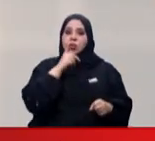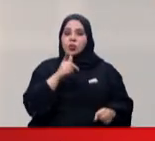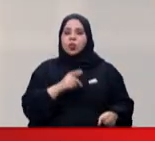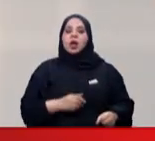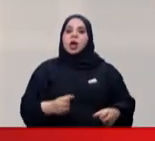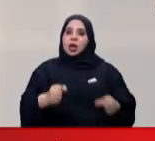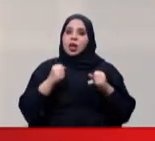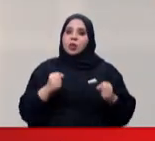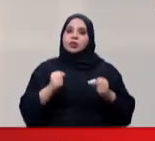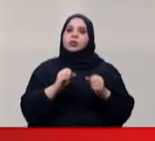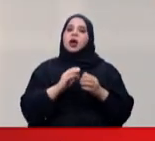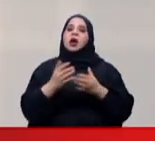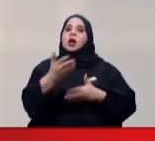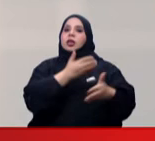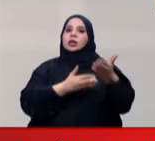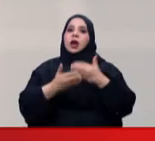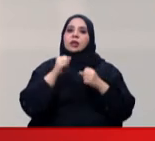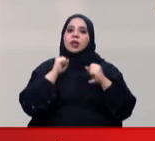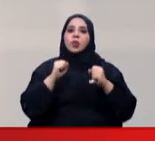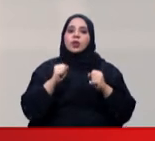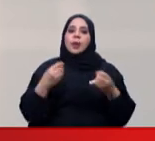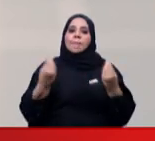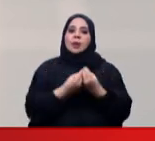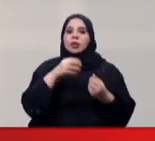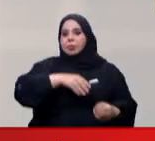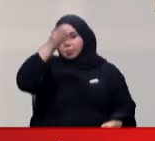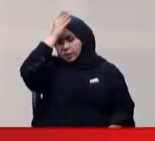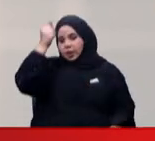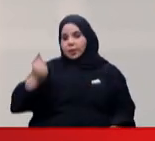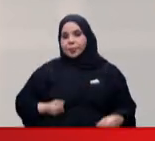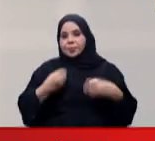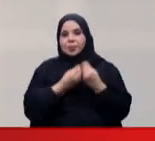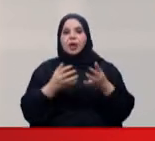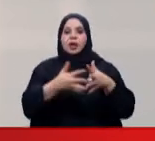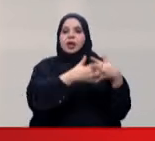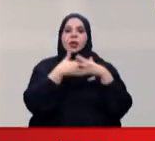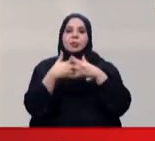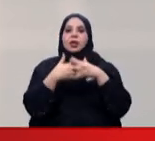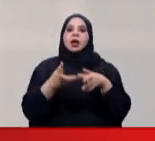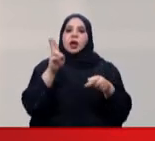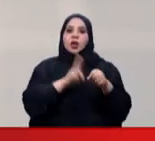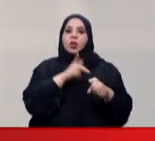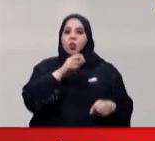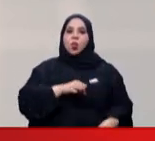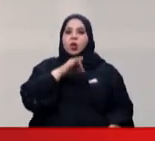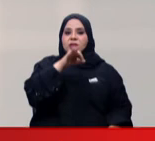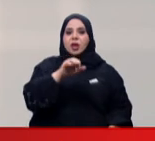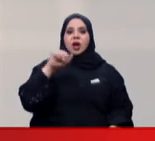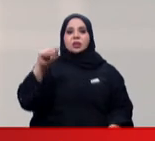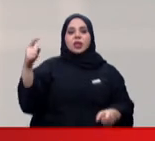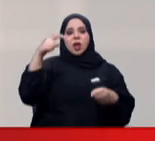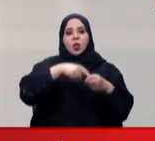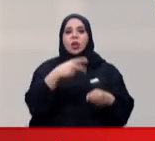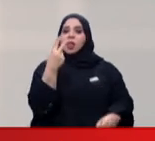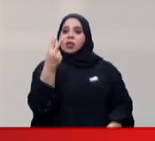بعمق العلاقات التاريخية المتينة التي تجمع مملكة البحرين والولايات المتحدة الأمريكية، وما وصل إليه التعاون الثنائي بينهما